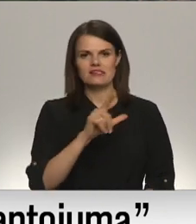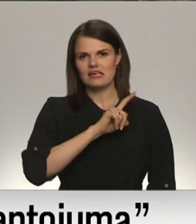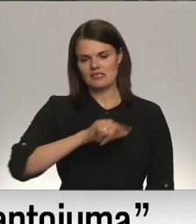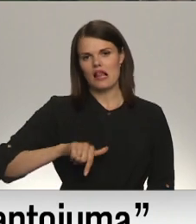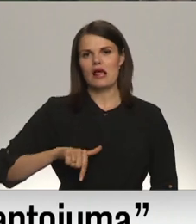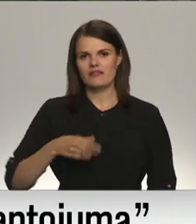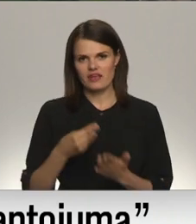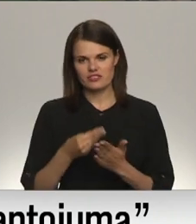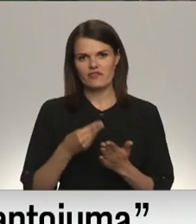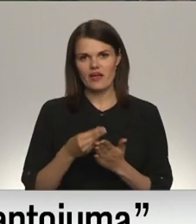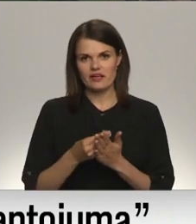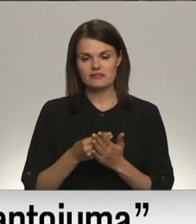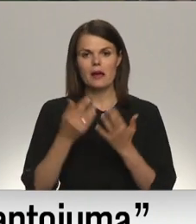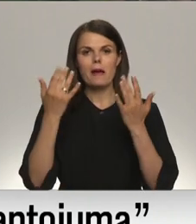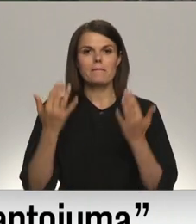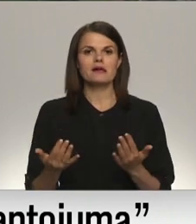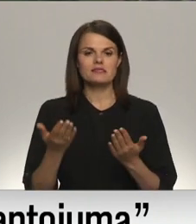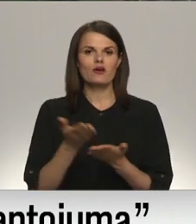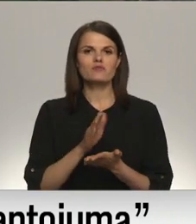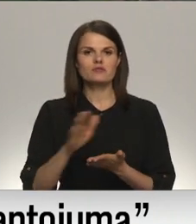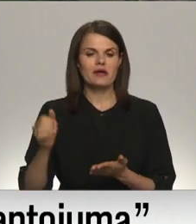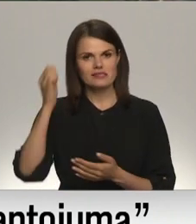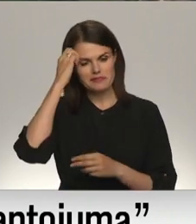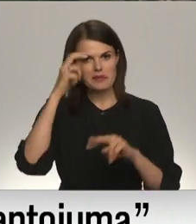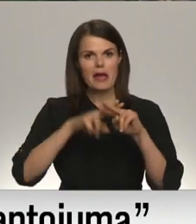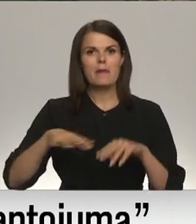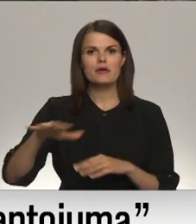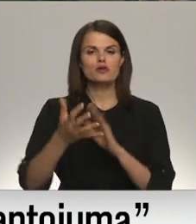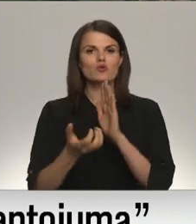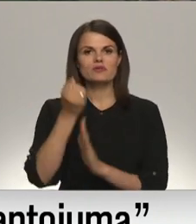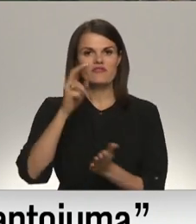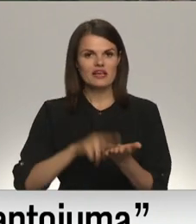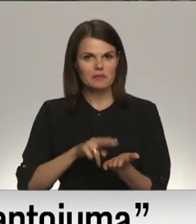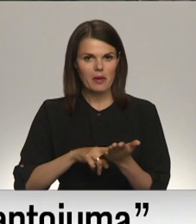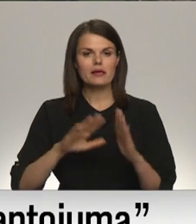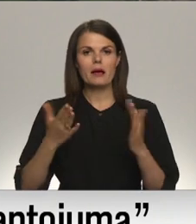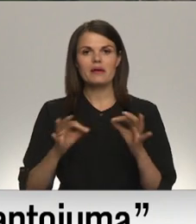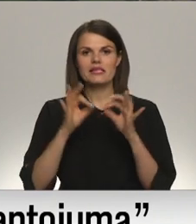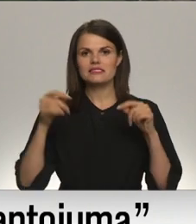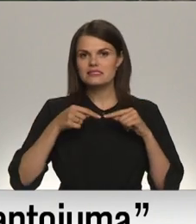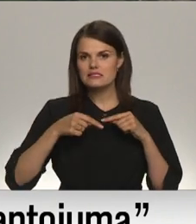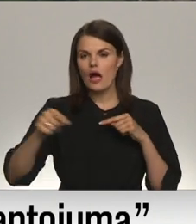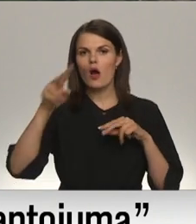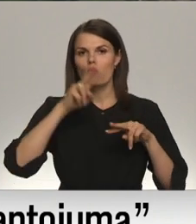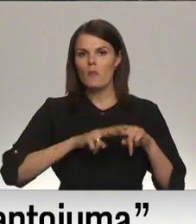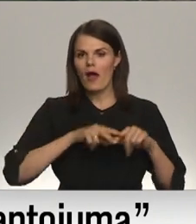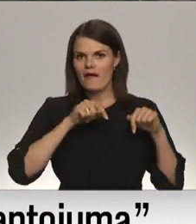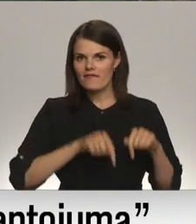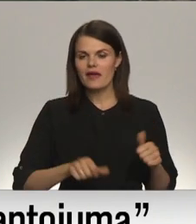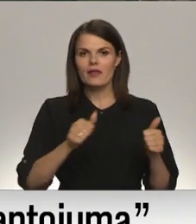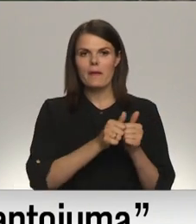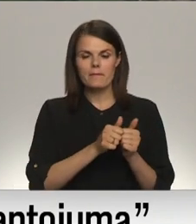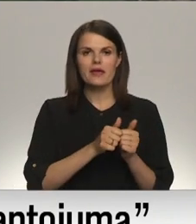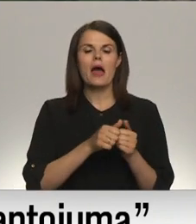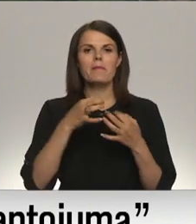kur pasākumu noslēgs pie pieminekļa Uzvaras parkā. Bet gājiena sākuma punktā pie brīvības pieminekļa šobrīd atrodas žurnāliste